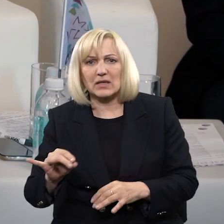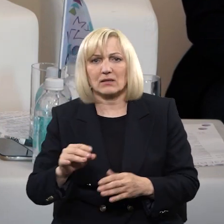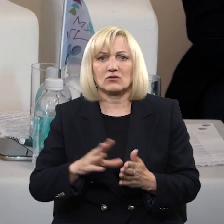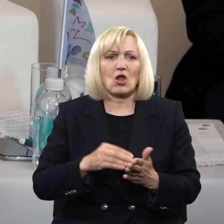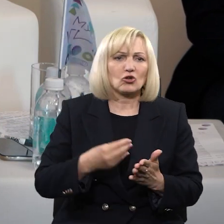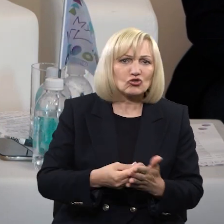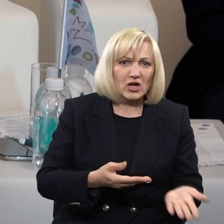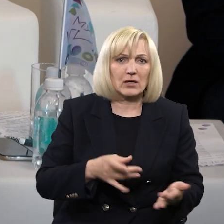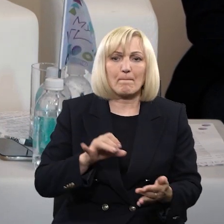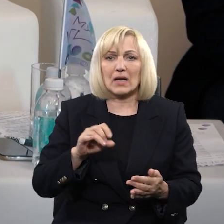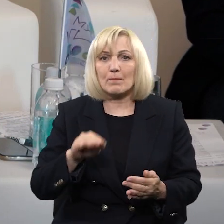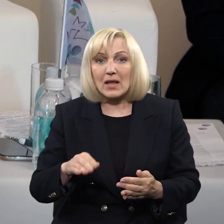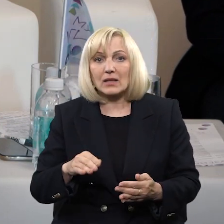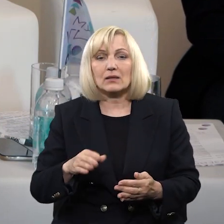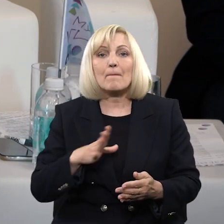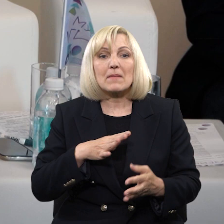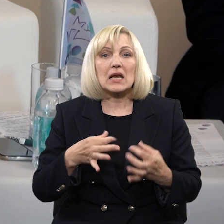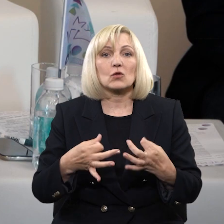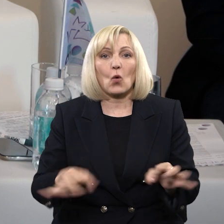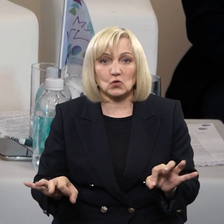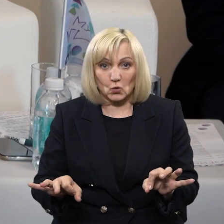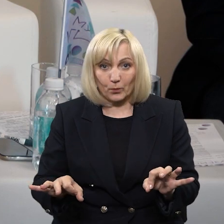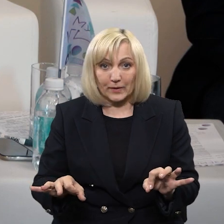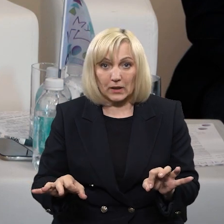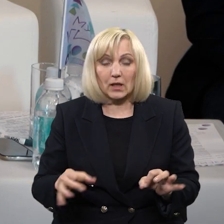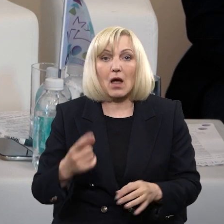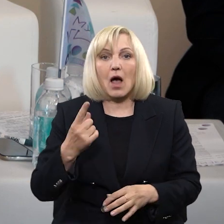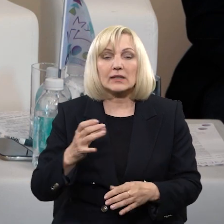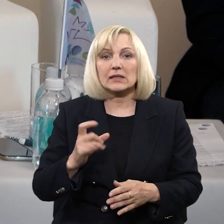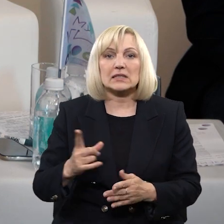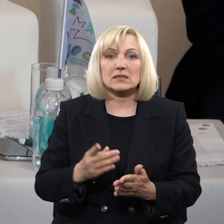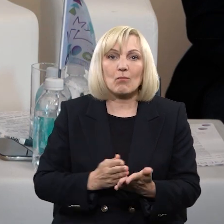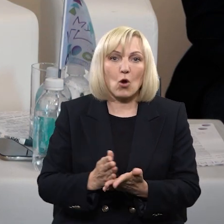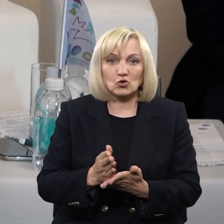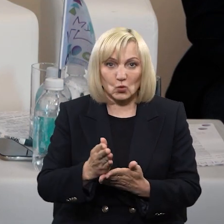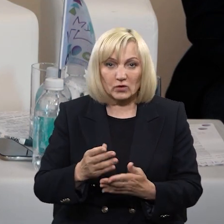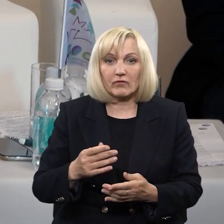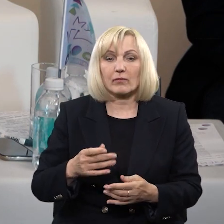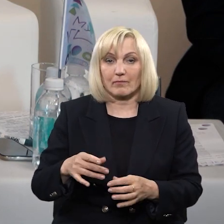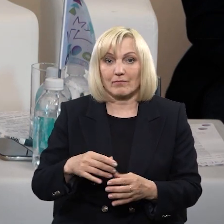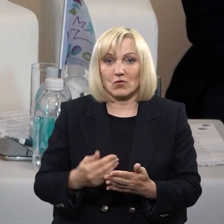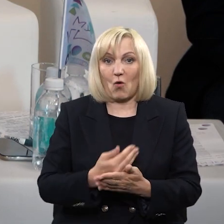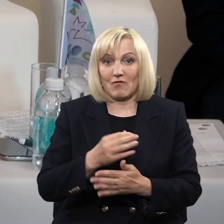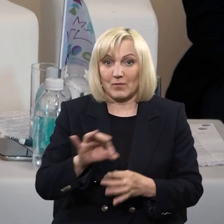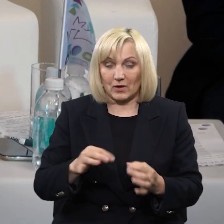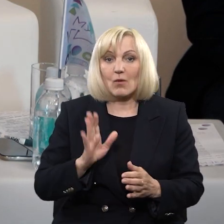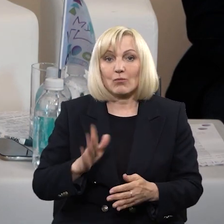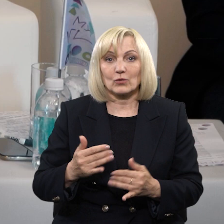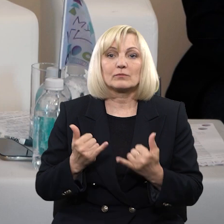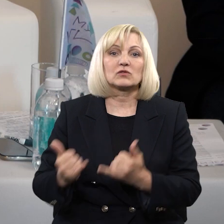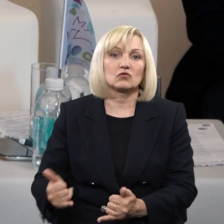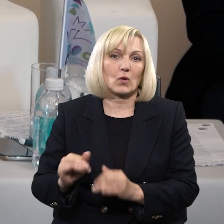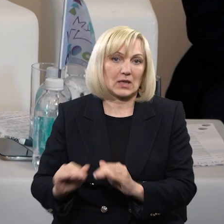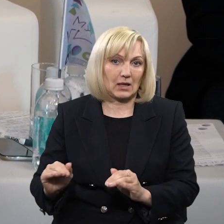значений предметов стали доступны один из маршрутов нового проекта будет адресован